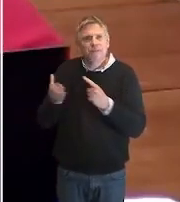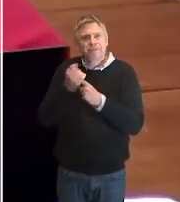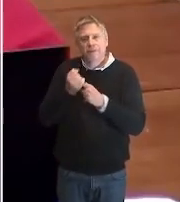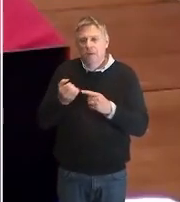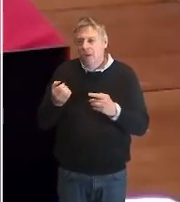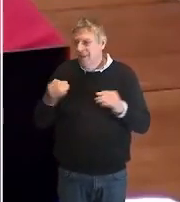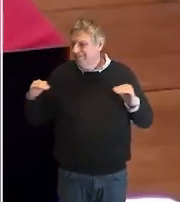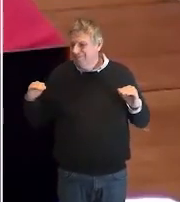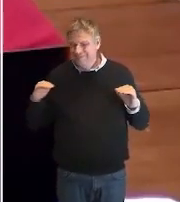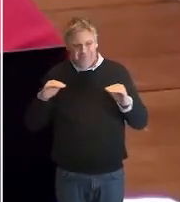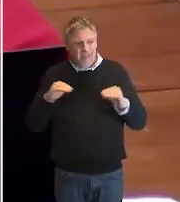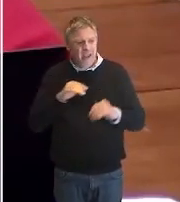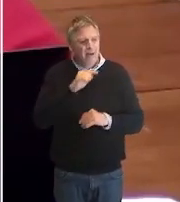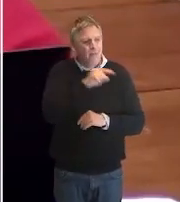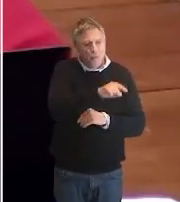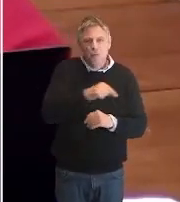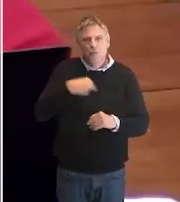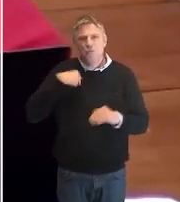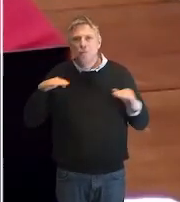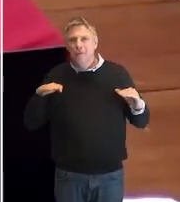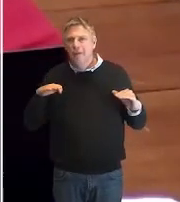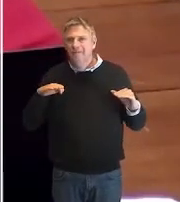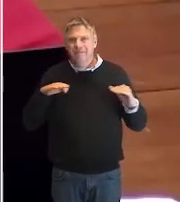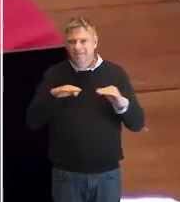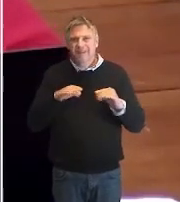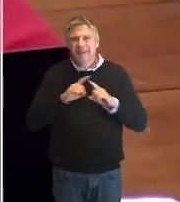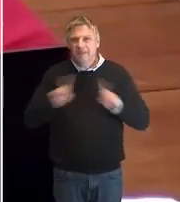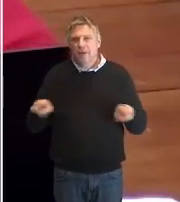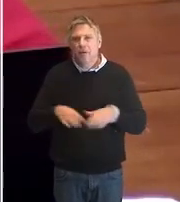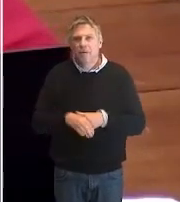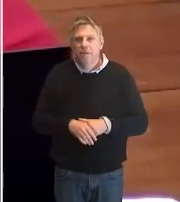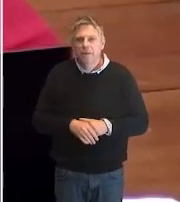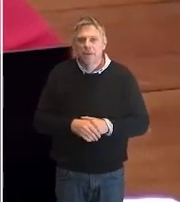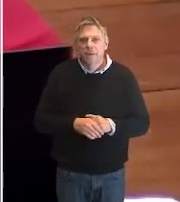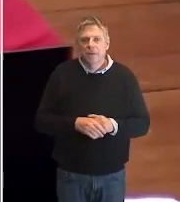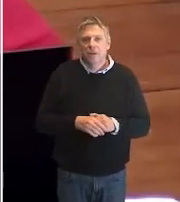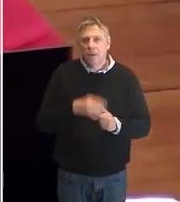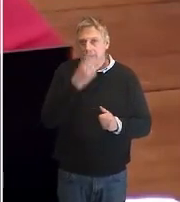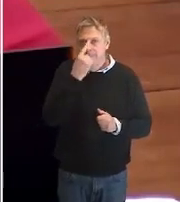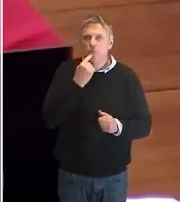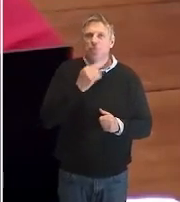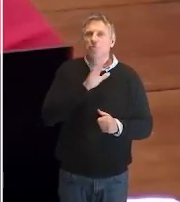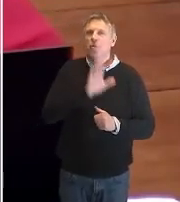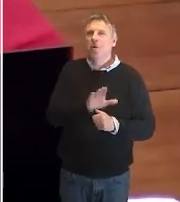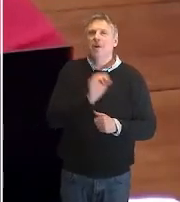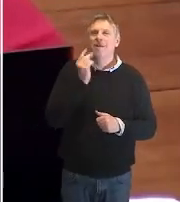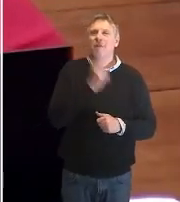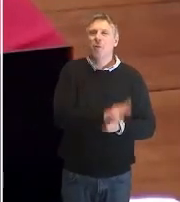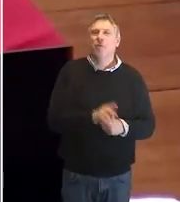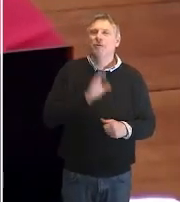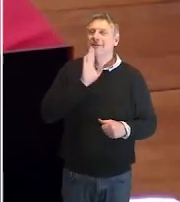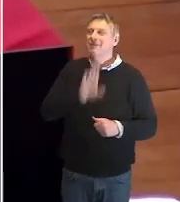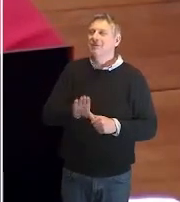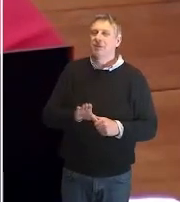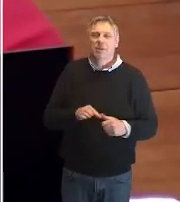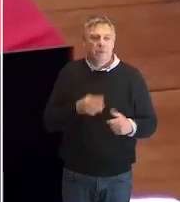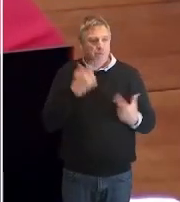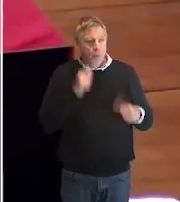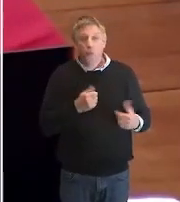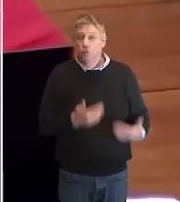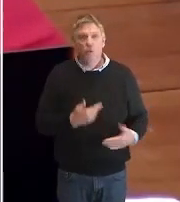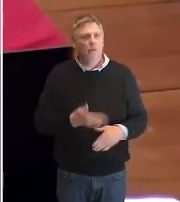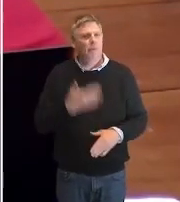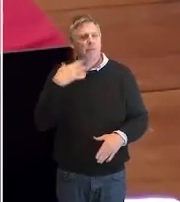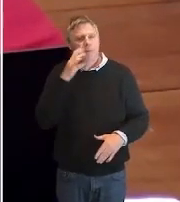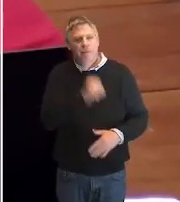vous, votre posture, c'est la vôtre et en fait, on ne s'aperçoit pas qu'aujourd'hui, elle consiste en fait à aller prendre